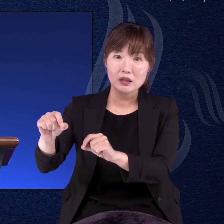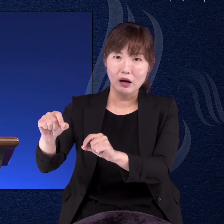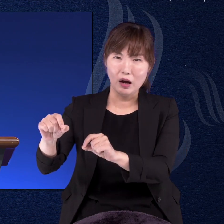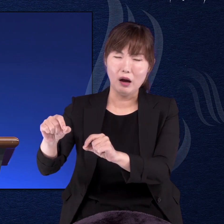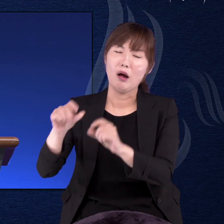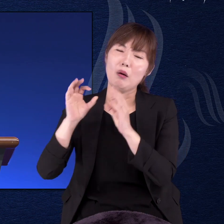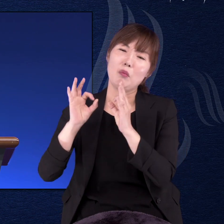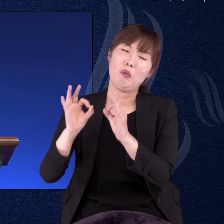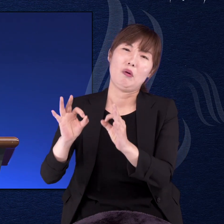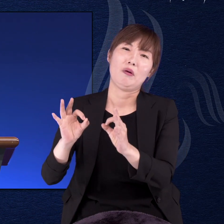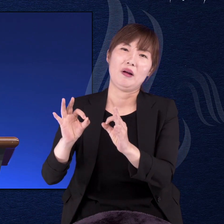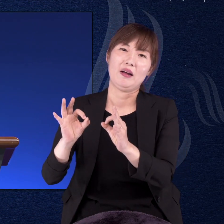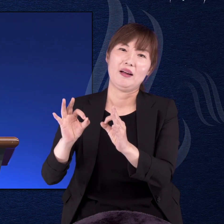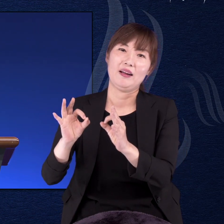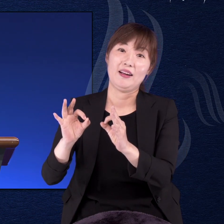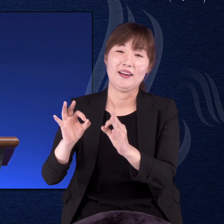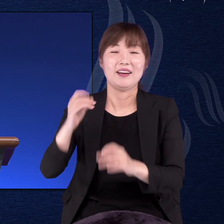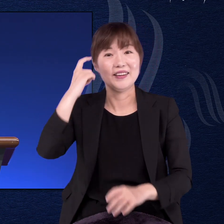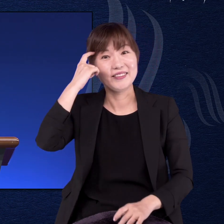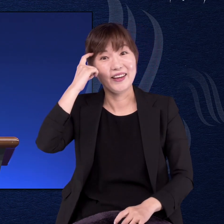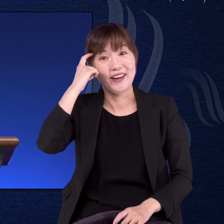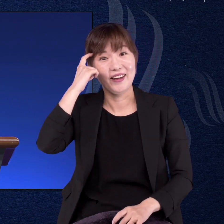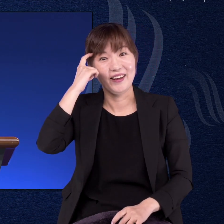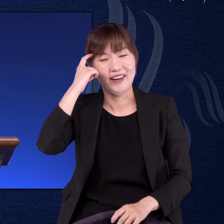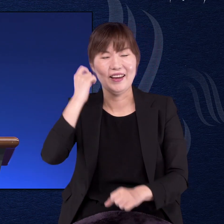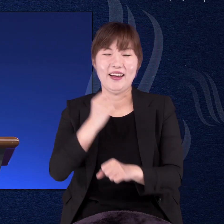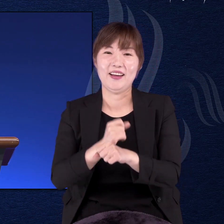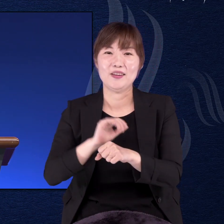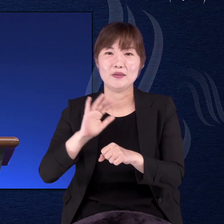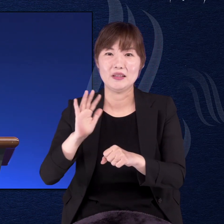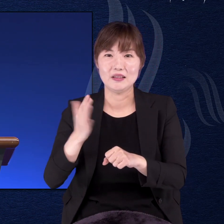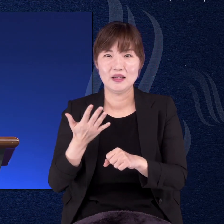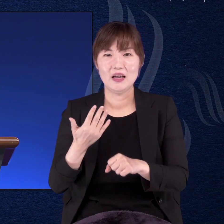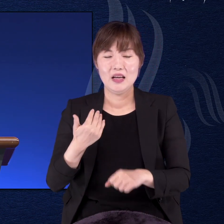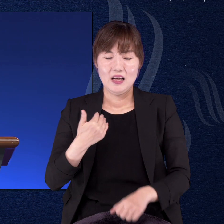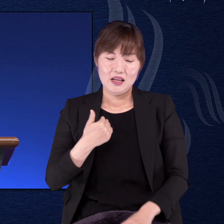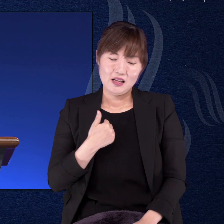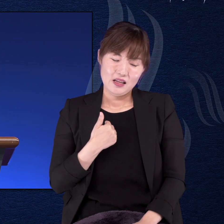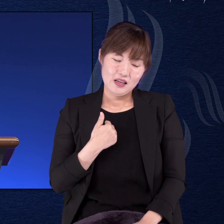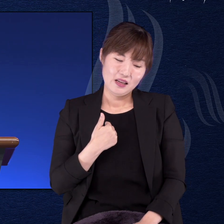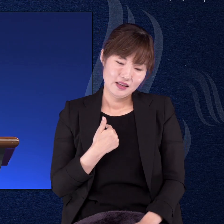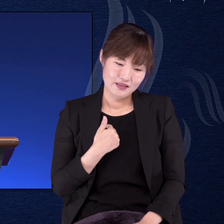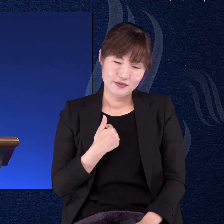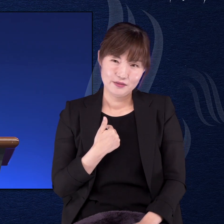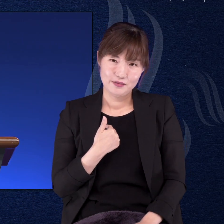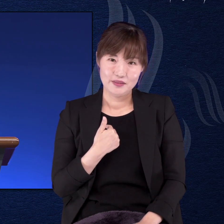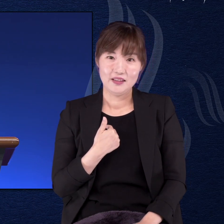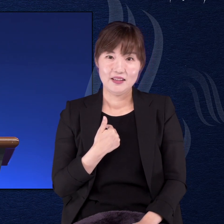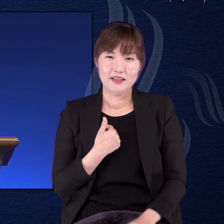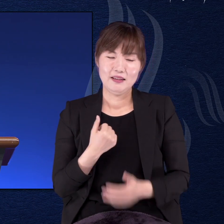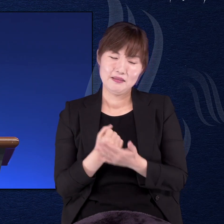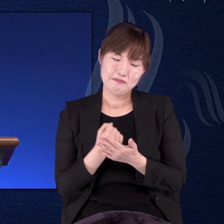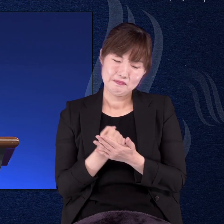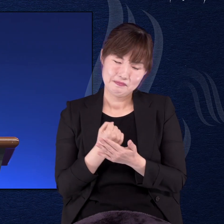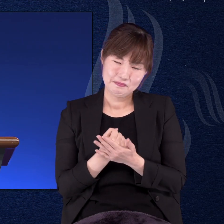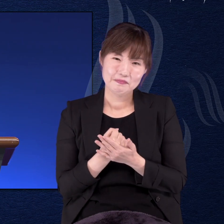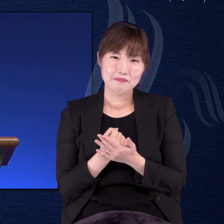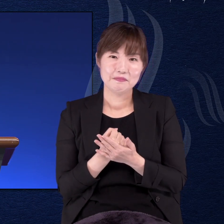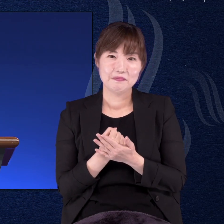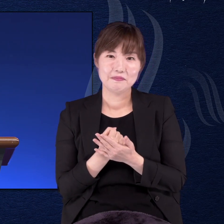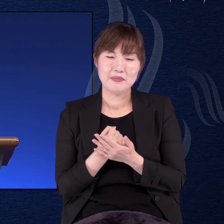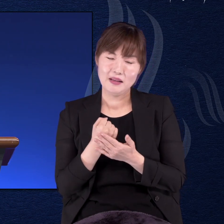이것처럼 보시겠구나. 아휴, 에라야 왜 그랬니? 아휴 그랬어?